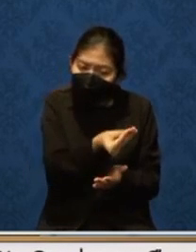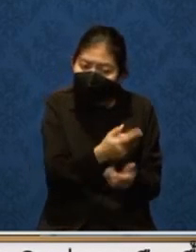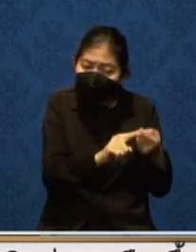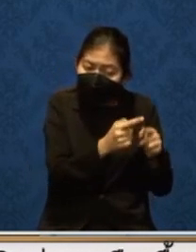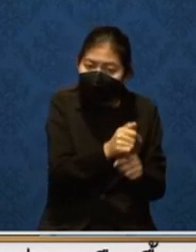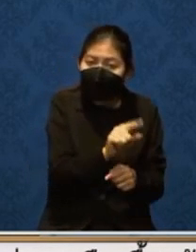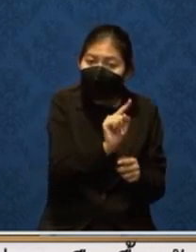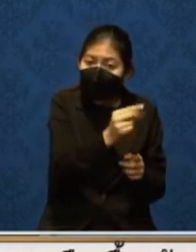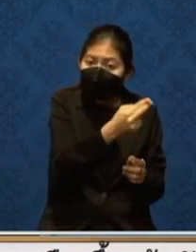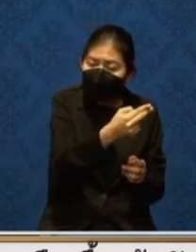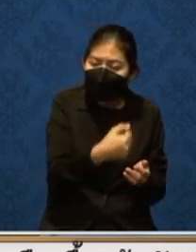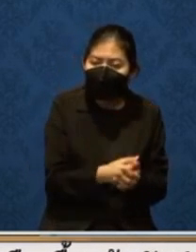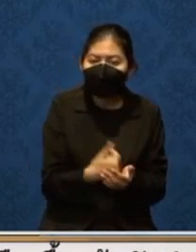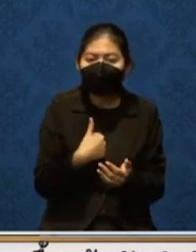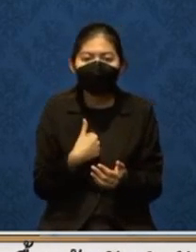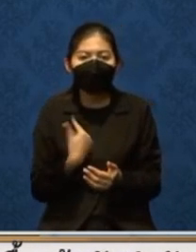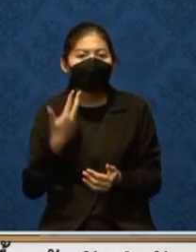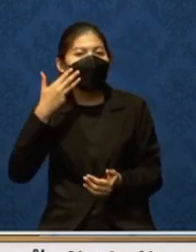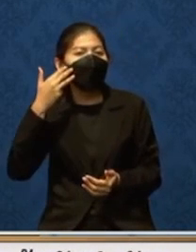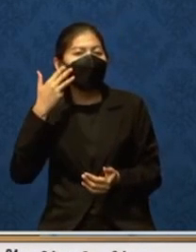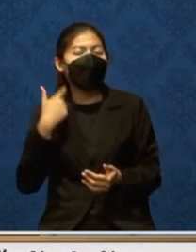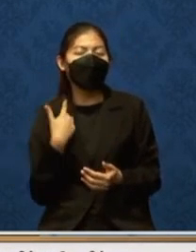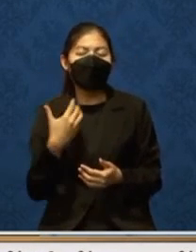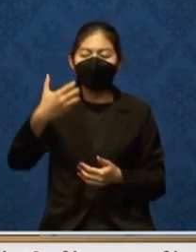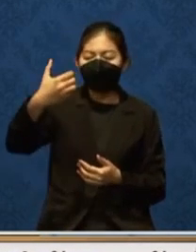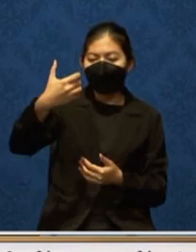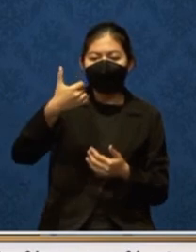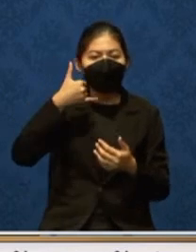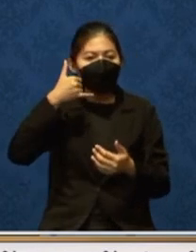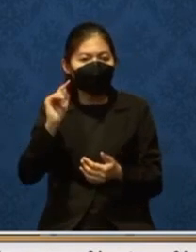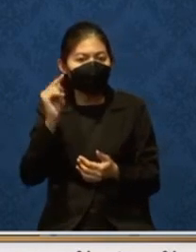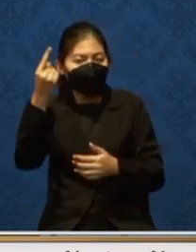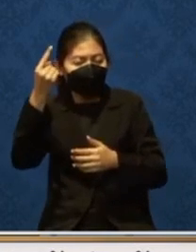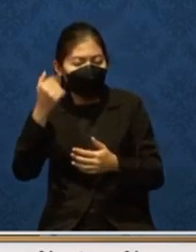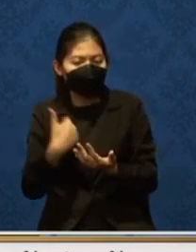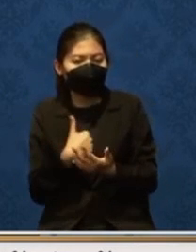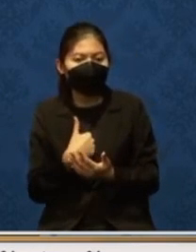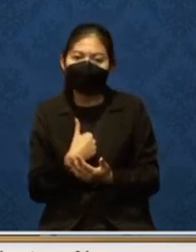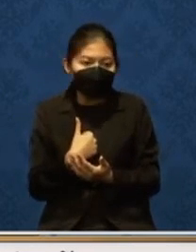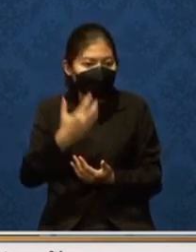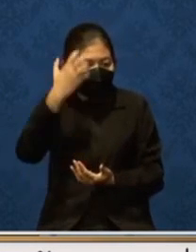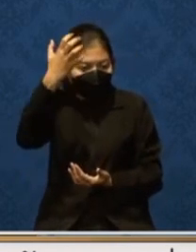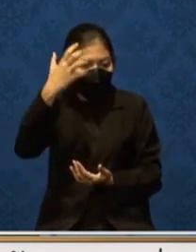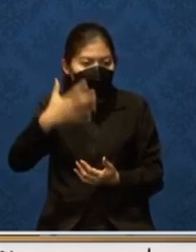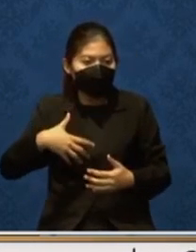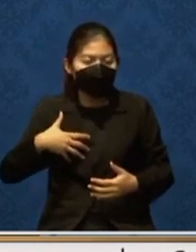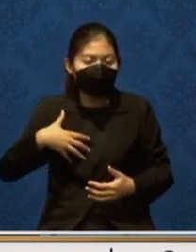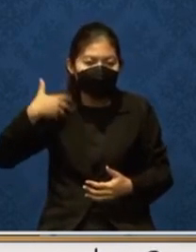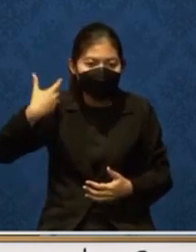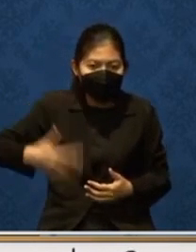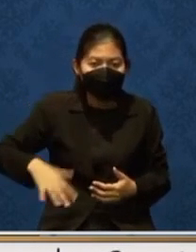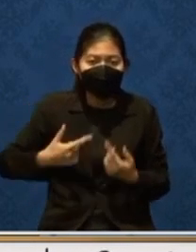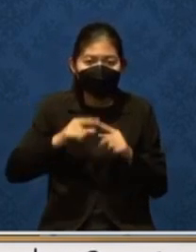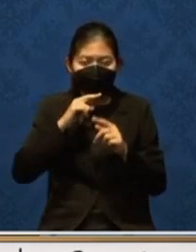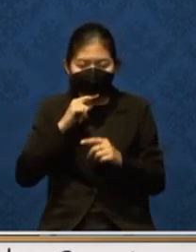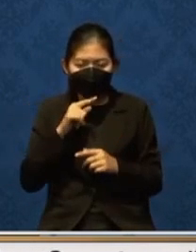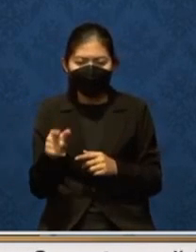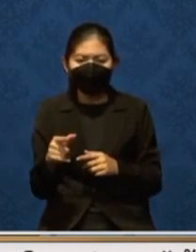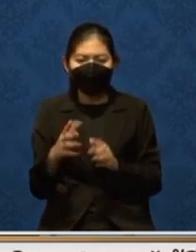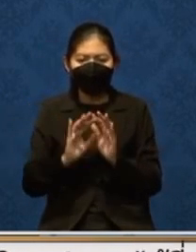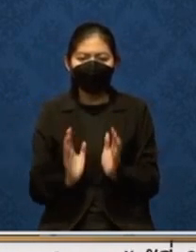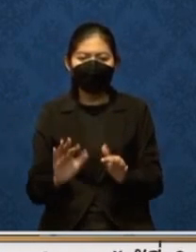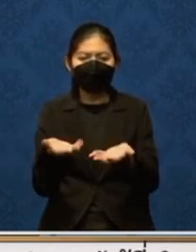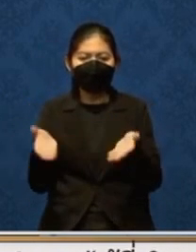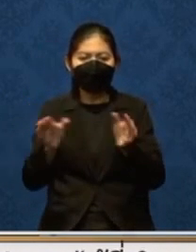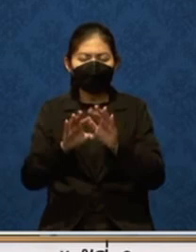ารให้คนอนที่ไม่ใช่คนในครอบ